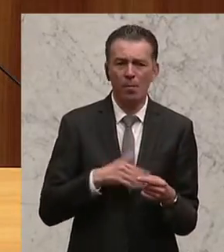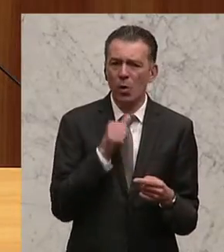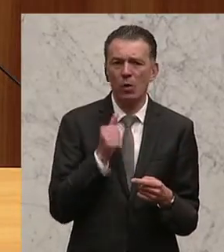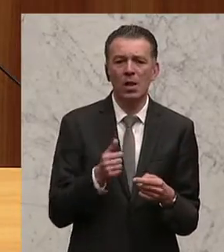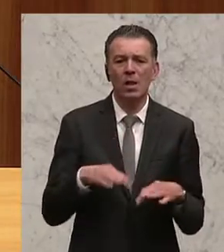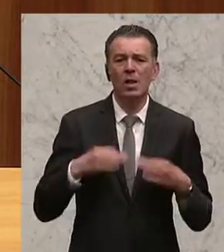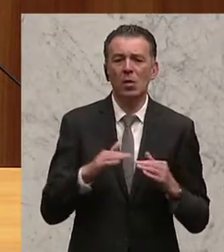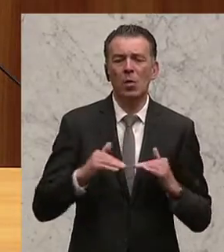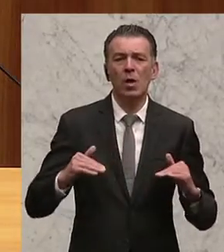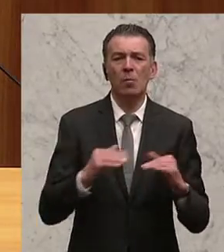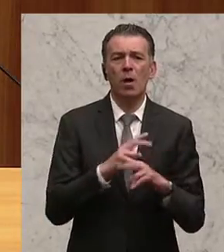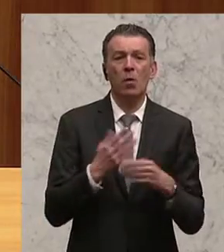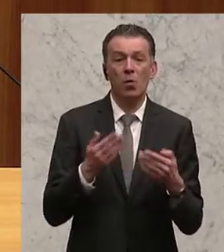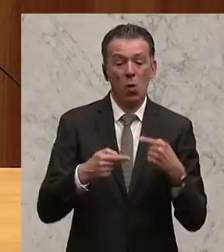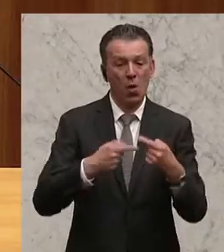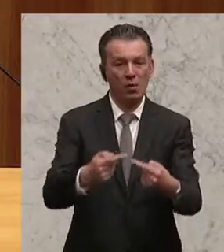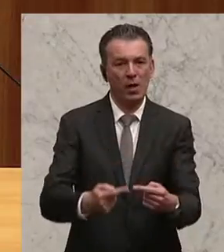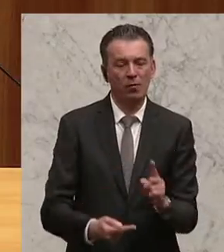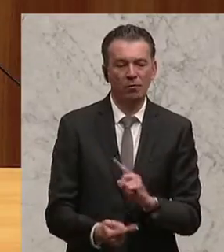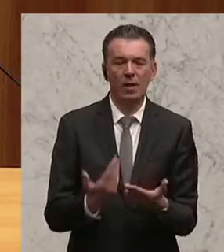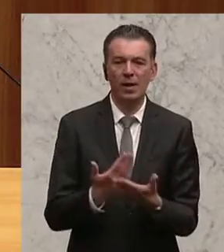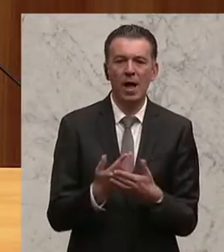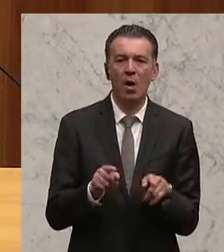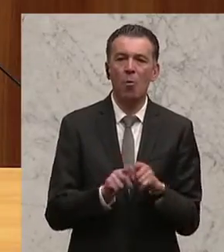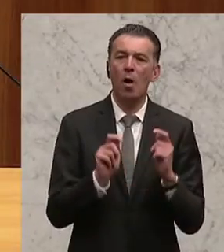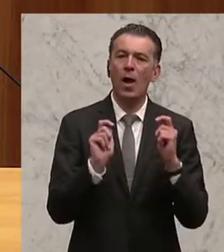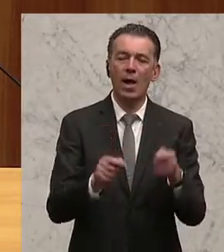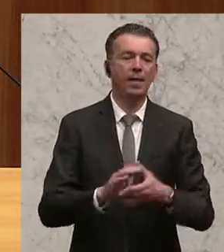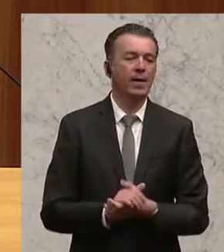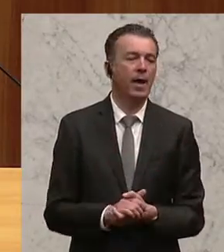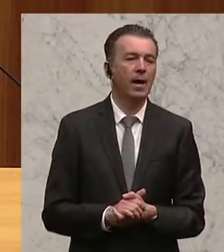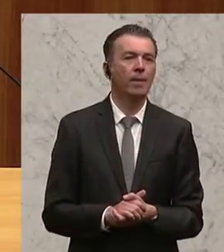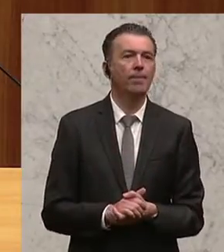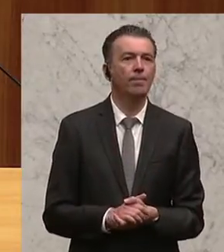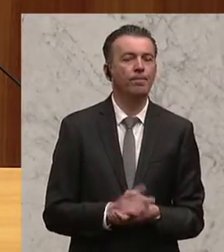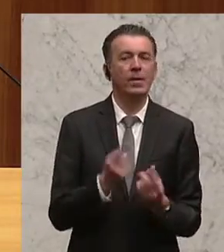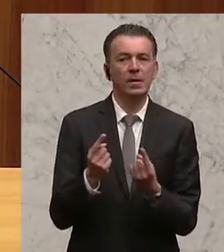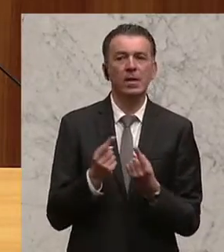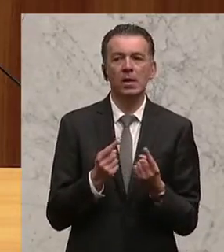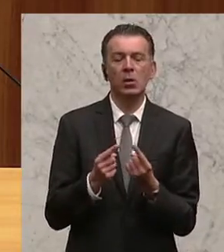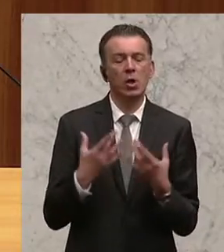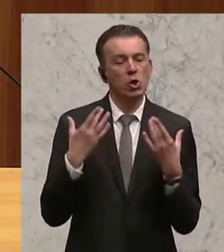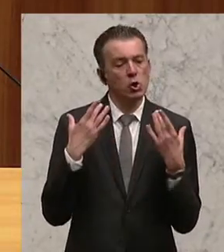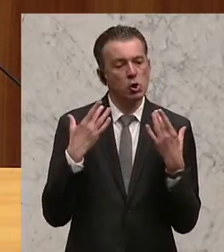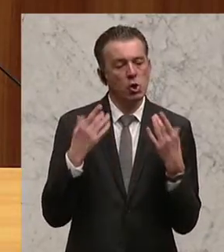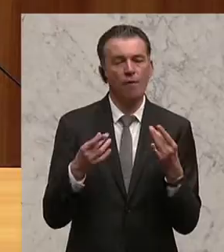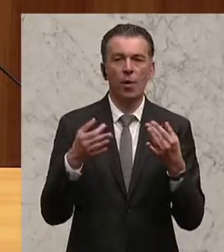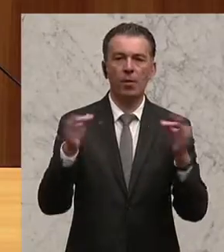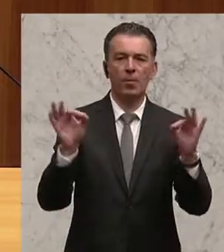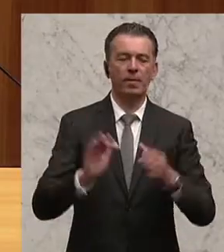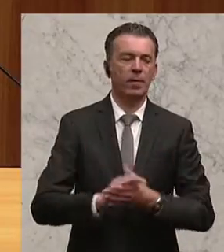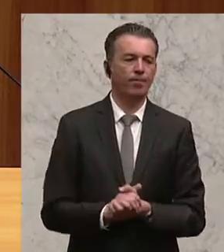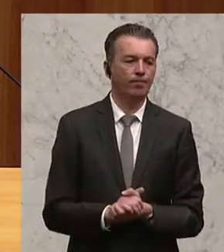in Österreich entwickelt. Und deswegen stellen wir auch einen Antrag, diese Situation umgehend zu